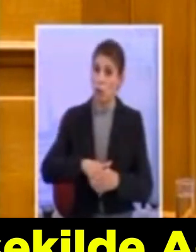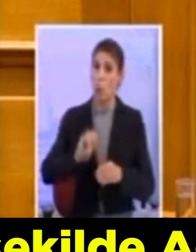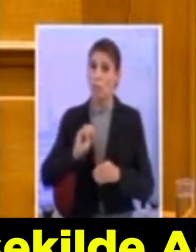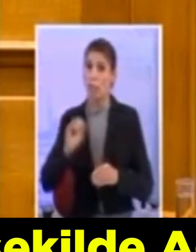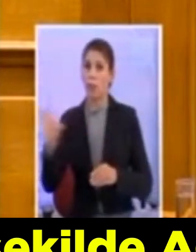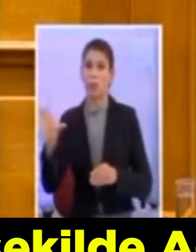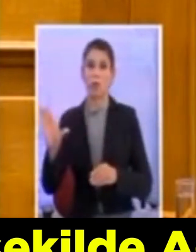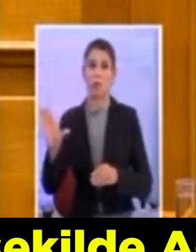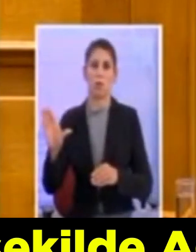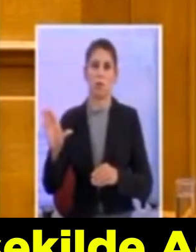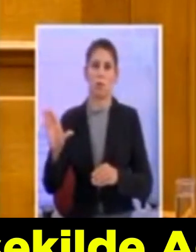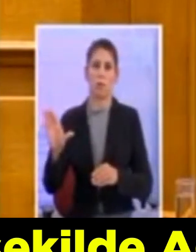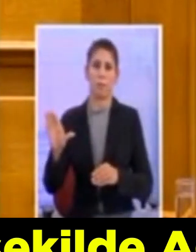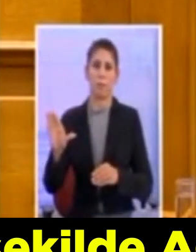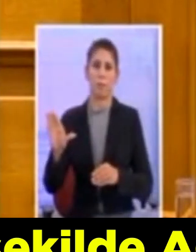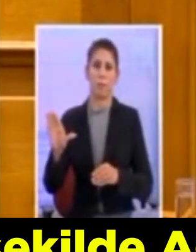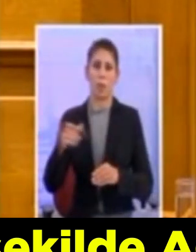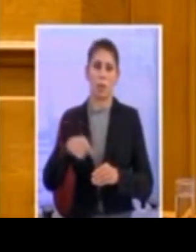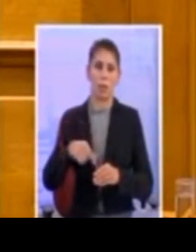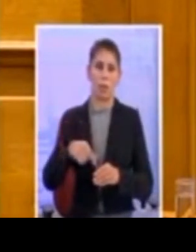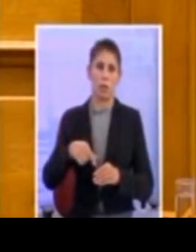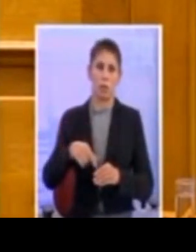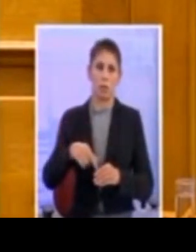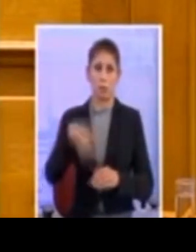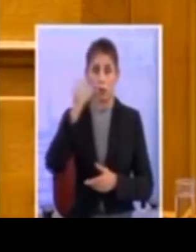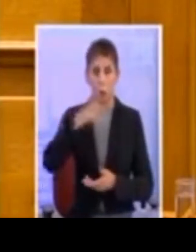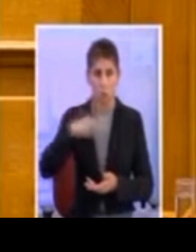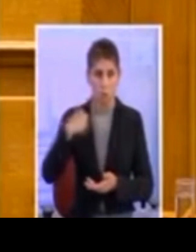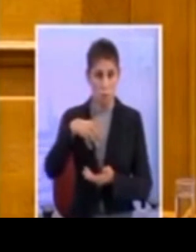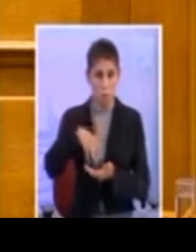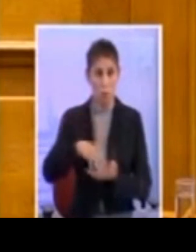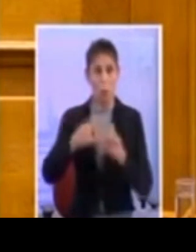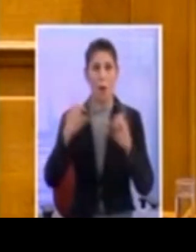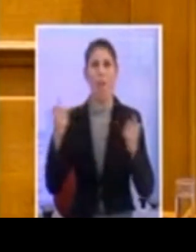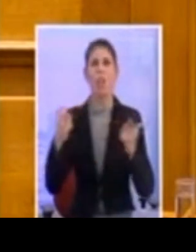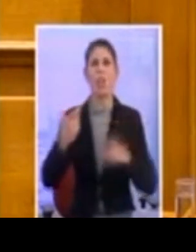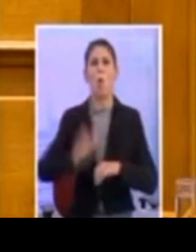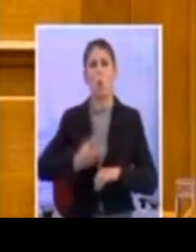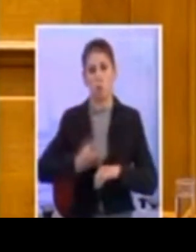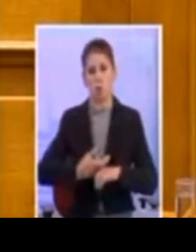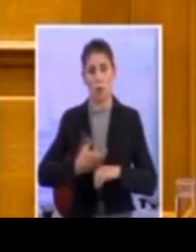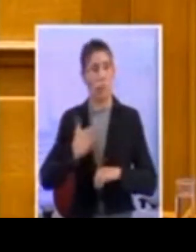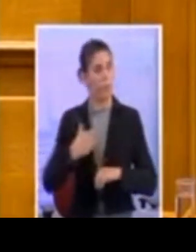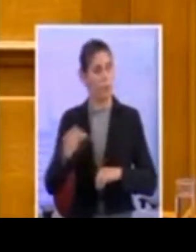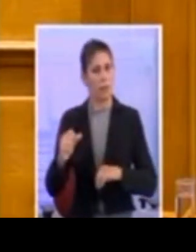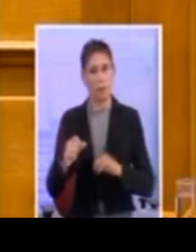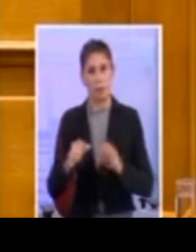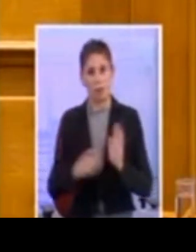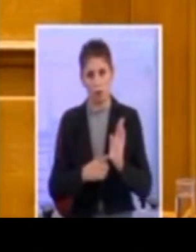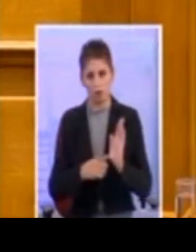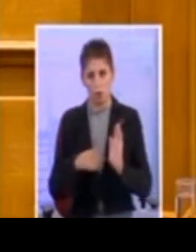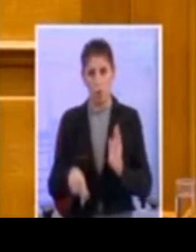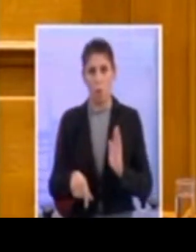της μονής του Αγίου Όρους. Δεν είμαι αντίθετο στη ρύθμιση του νόμου στο άρθρο 2 παράγραφος 3 του